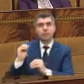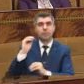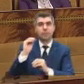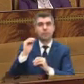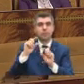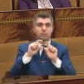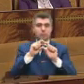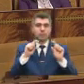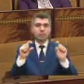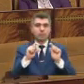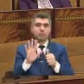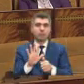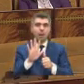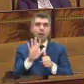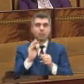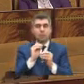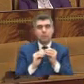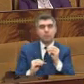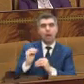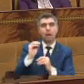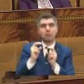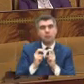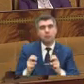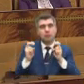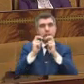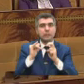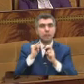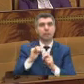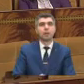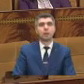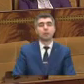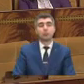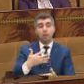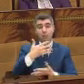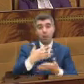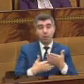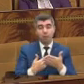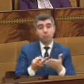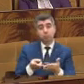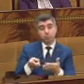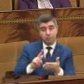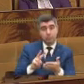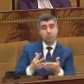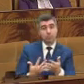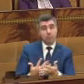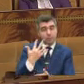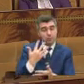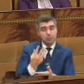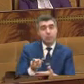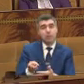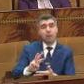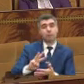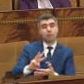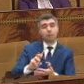وبالتالي كتكون الفاتوره جد مرتفعه. هناك ناس اللي وصلوا الفاتوره ديال 2500 درهم 3000 درهم،